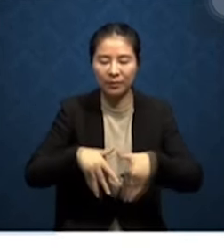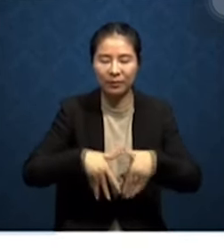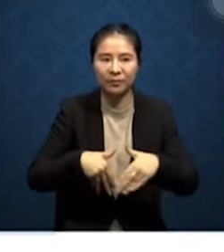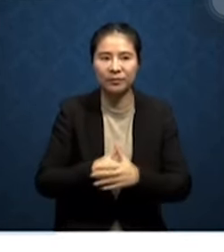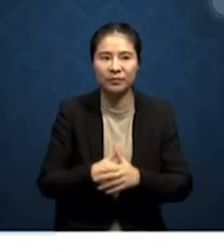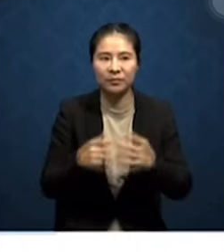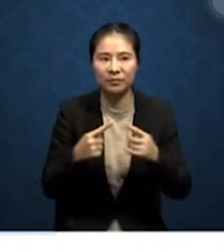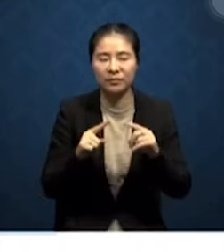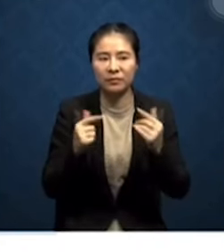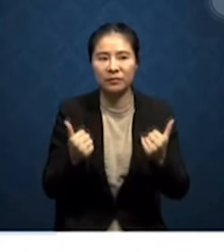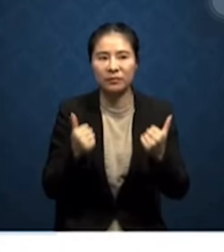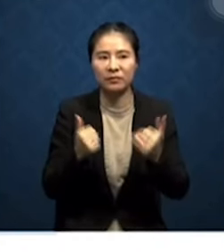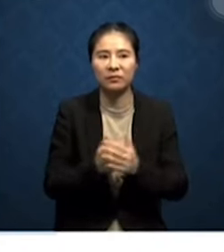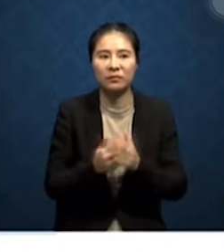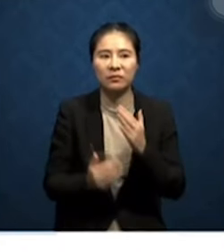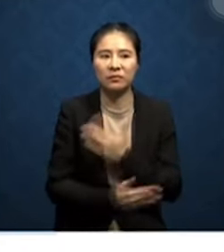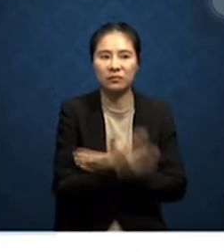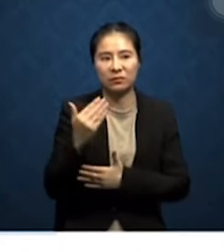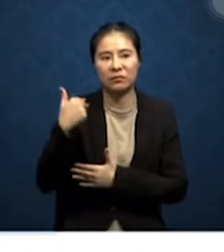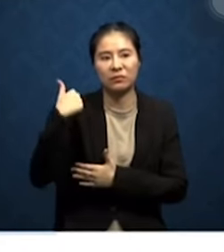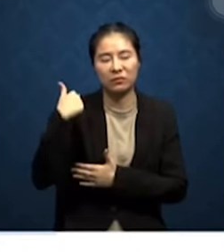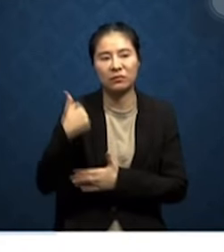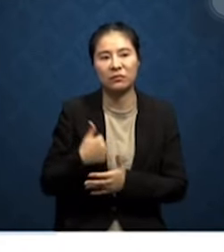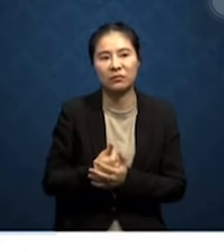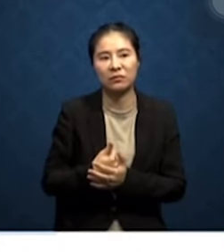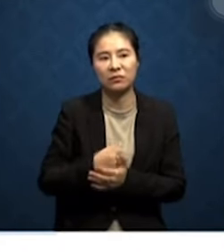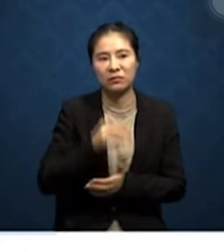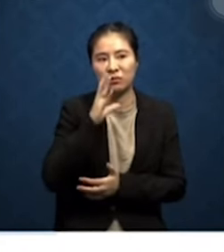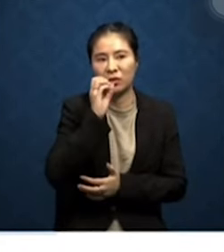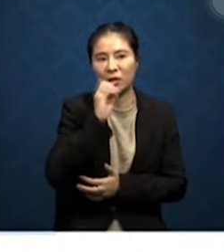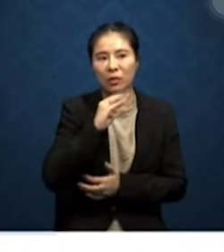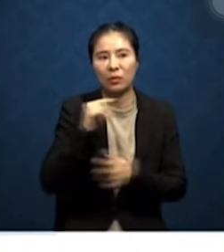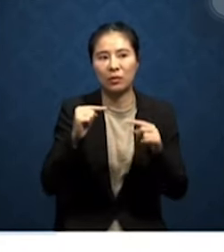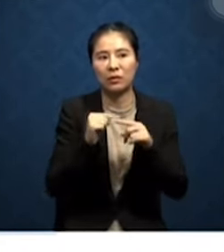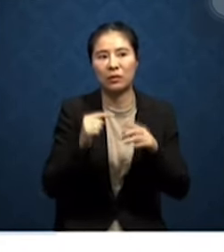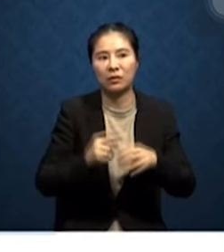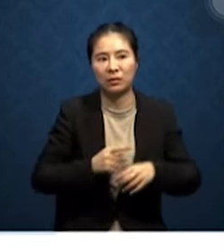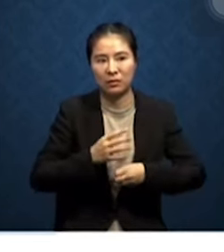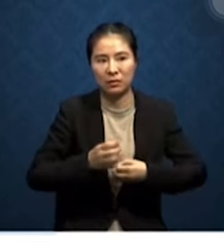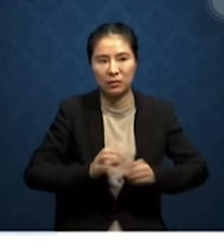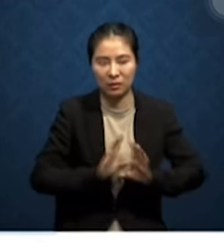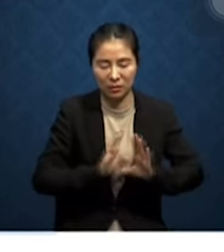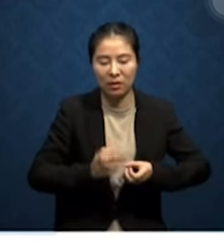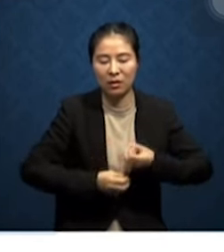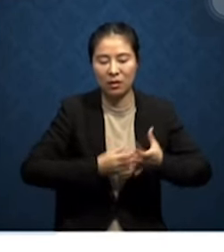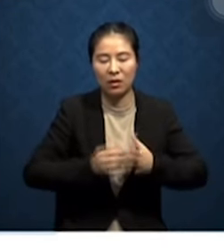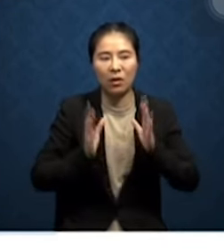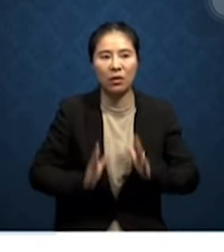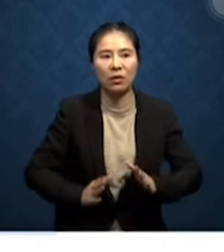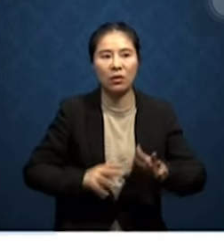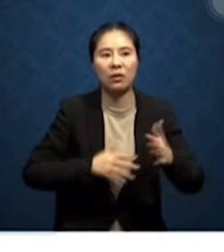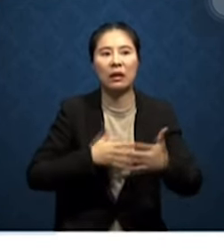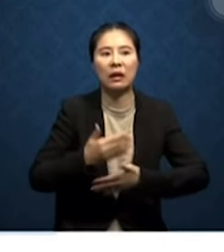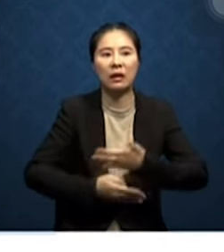แต่การที่มาในครั้งนี้มันคือโอกาสที่จะมาบอกถึงความในใจของแม่ค้าทุกคน